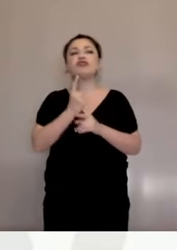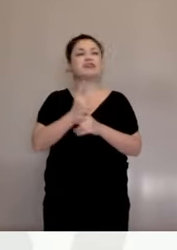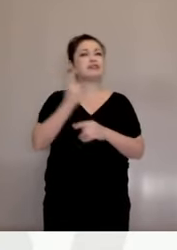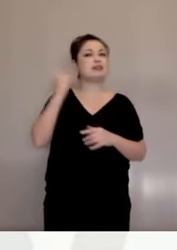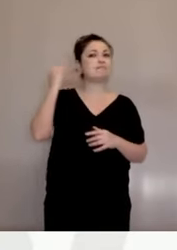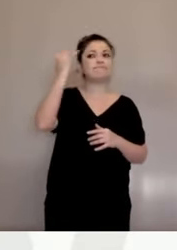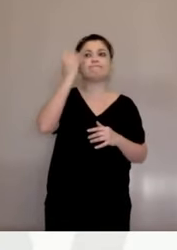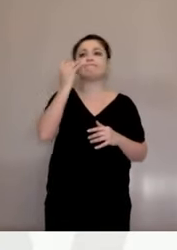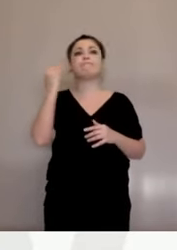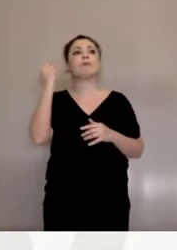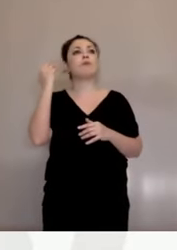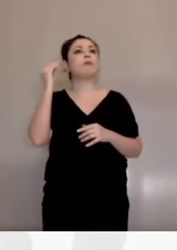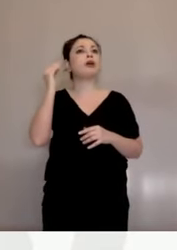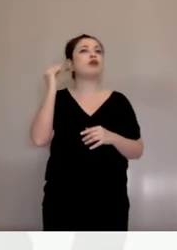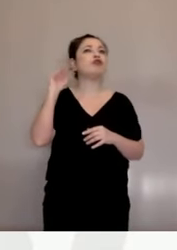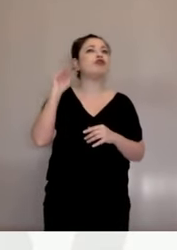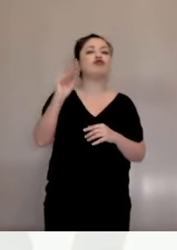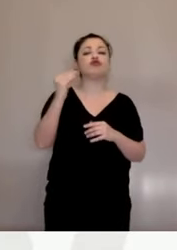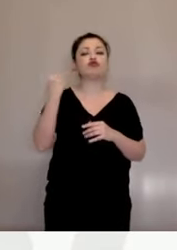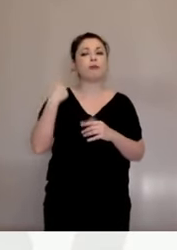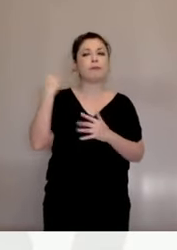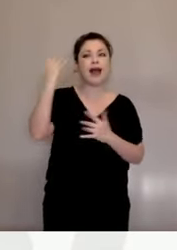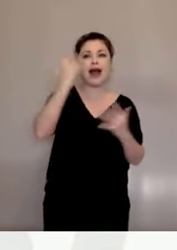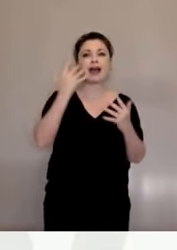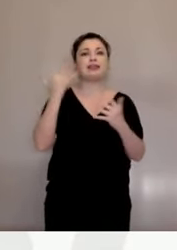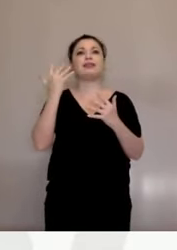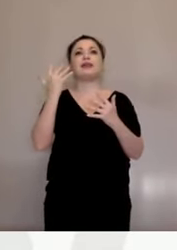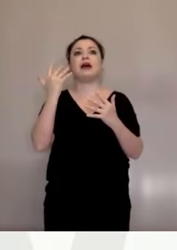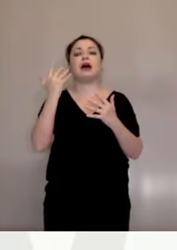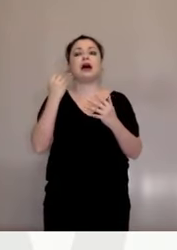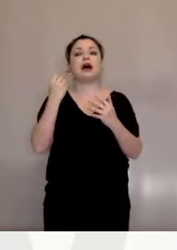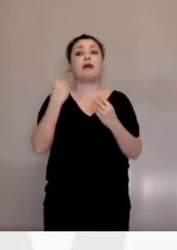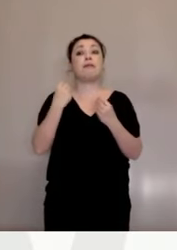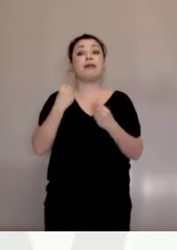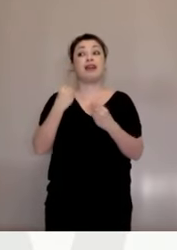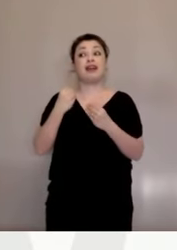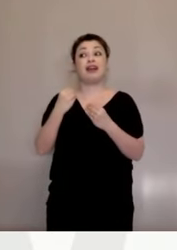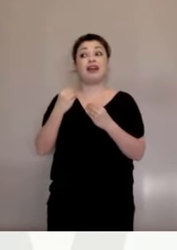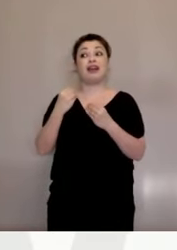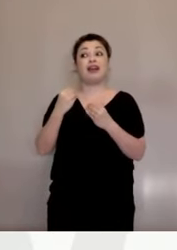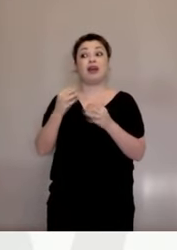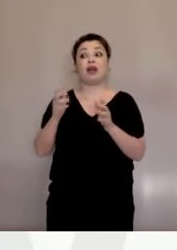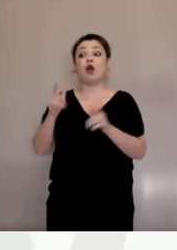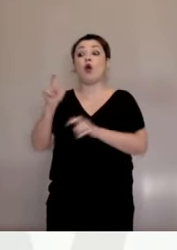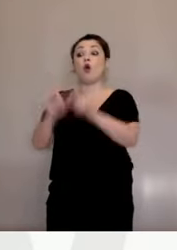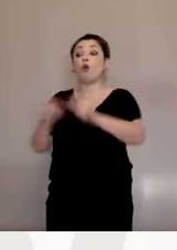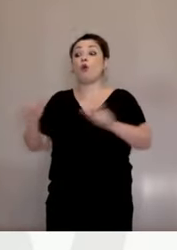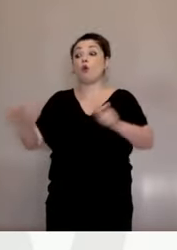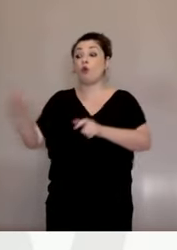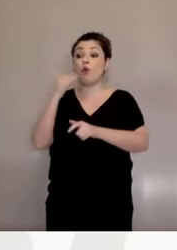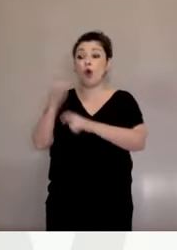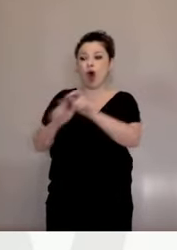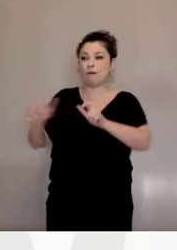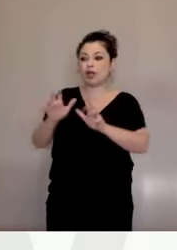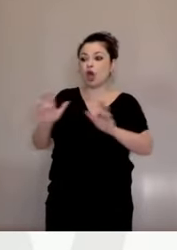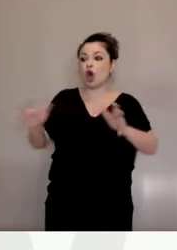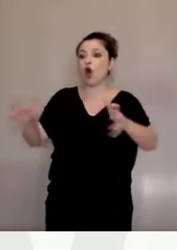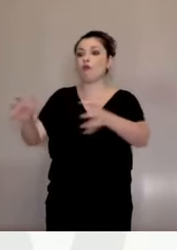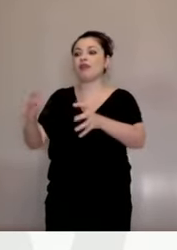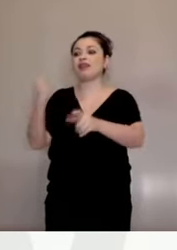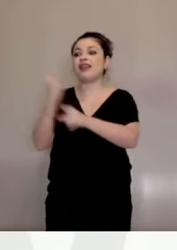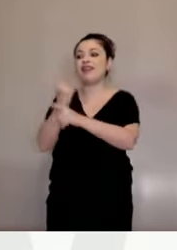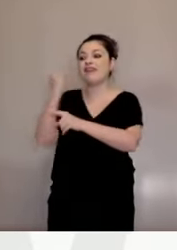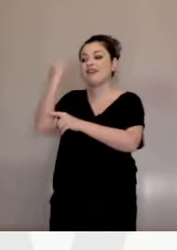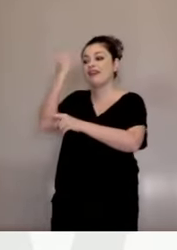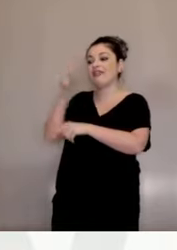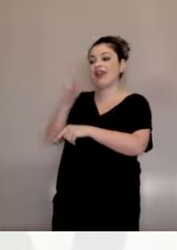perché dobbiamo pensare la comunità dei uomini. Perché? Perché